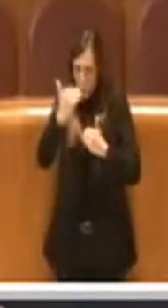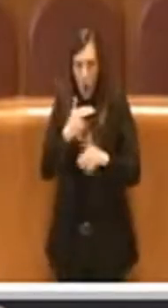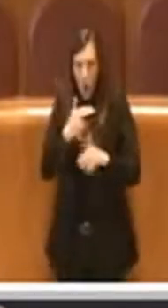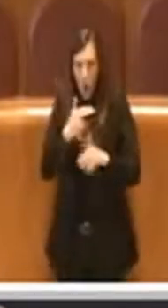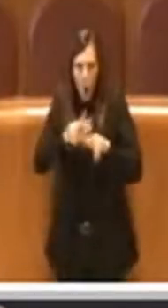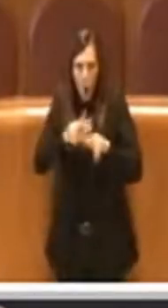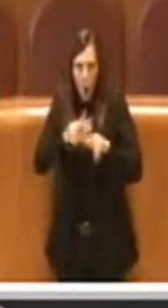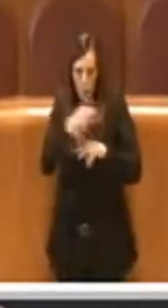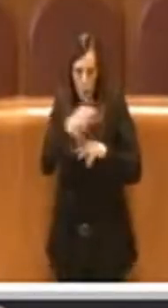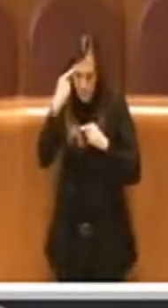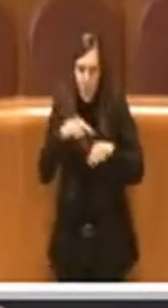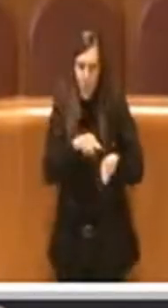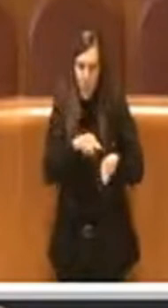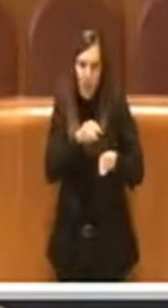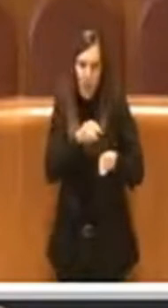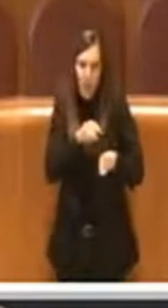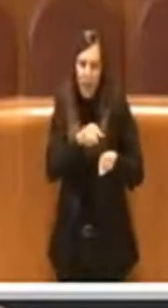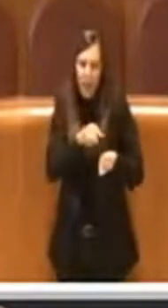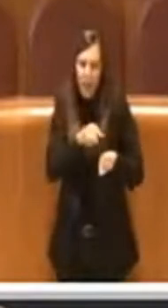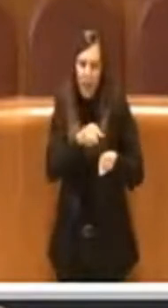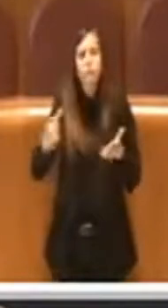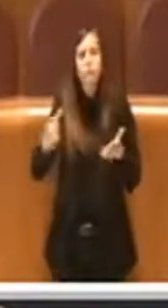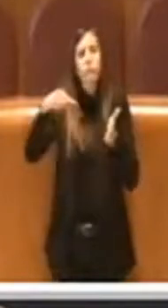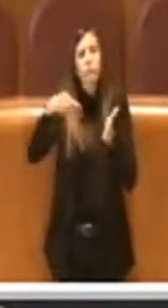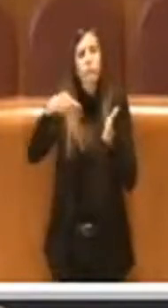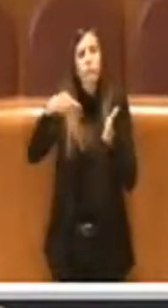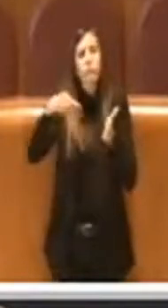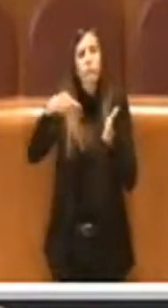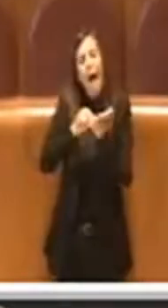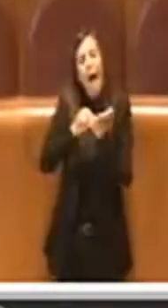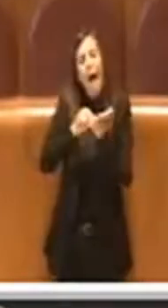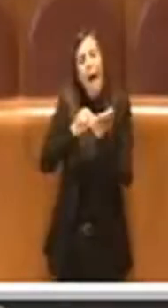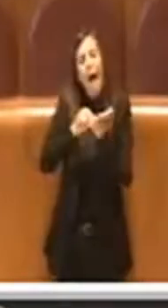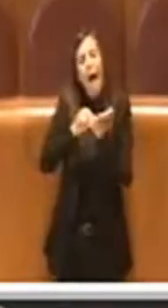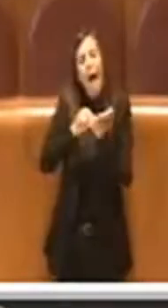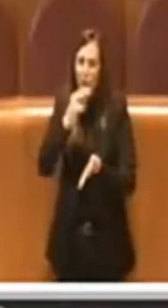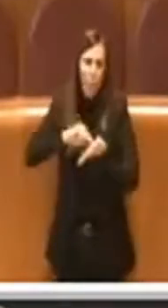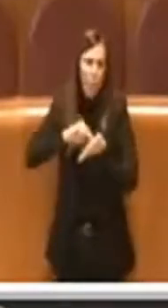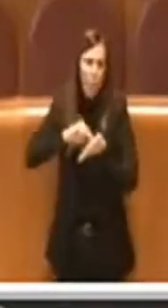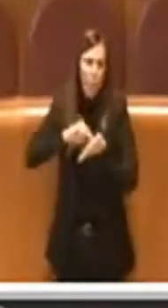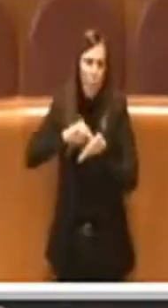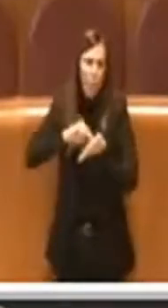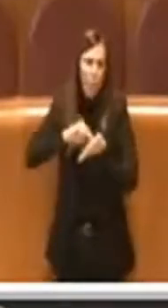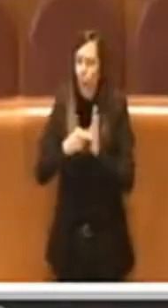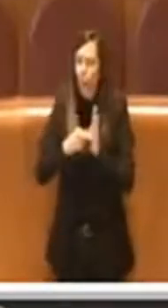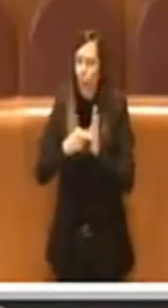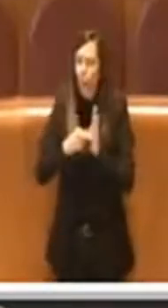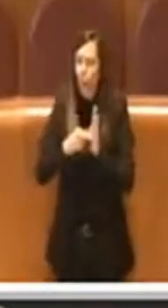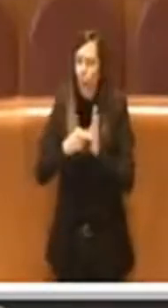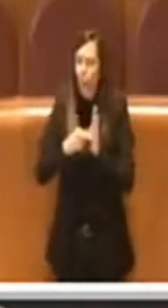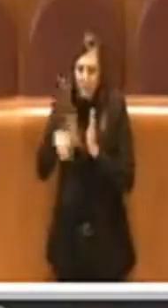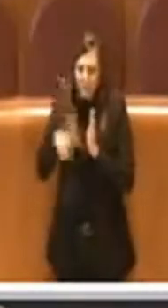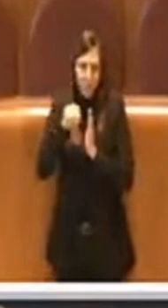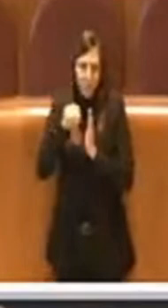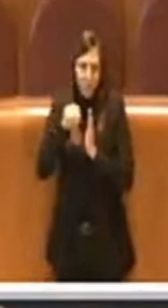in commissione, quindi non ci saranno problemi rispetto a questo,